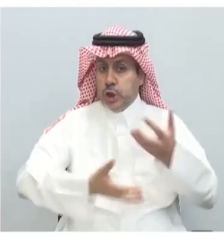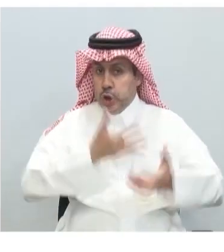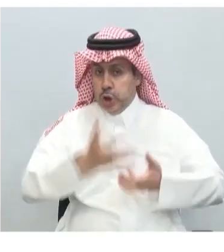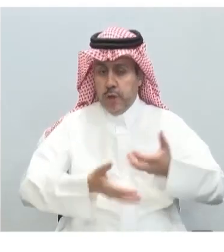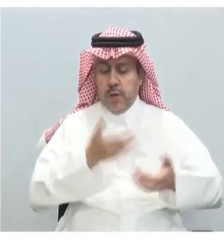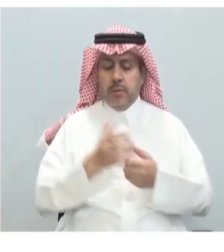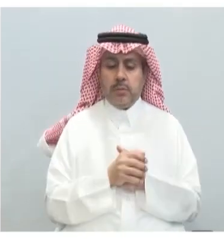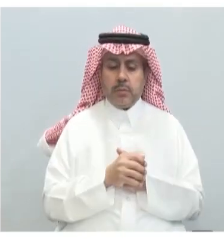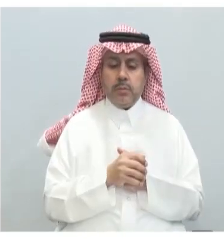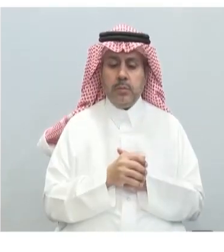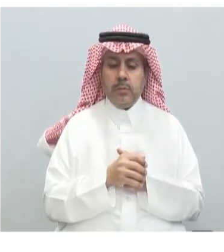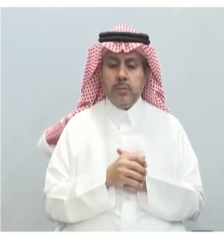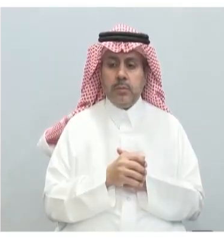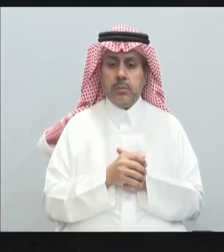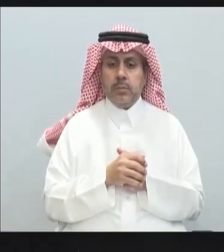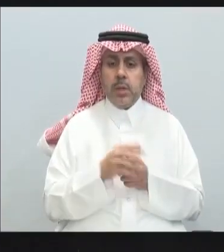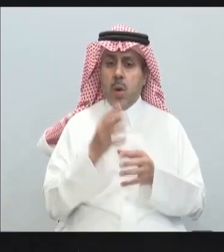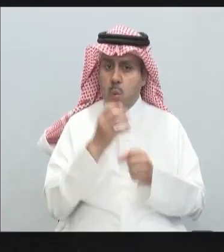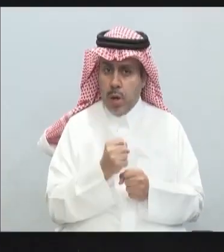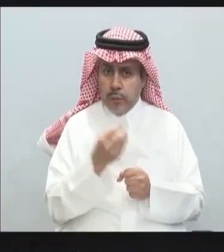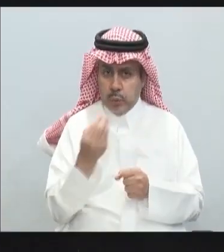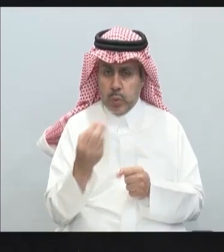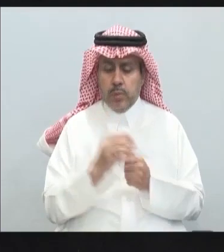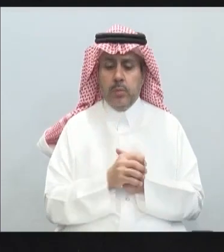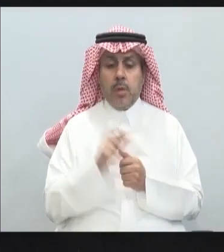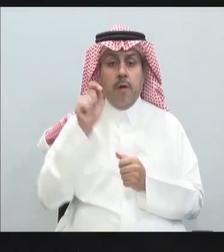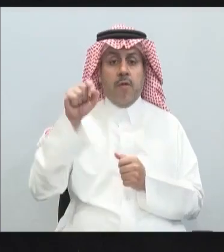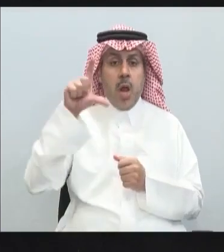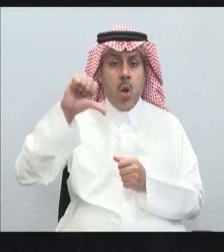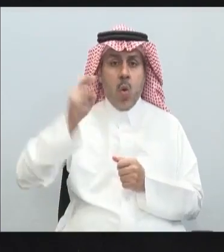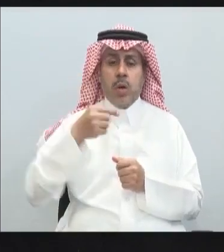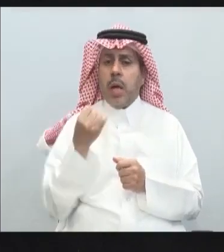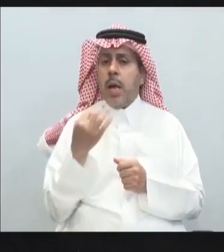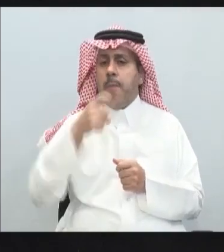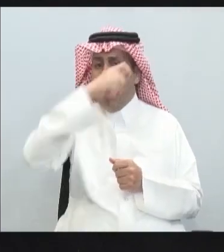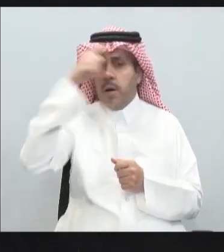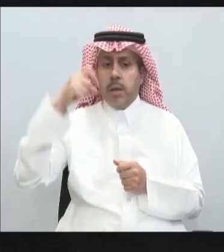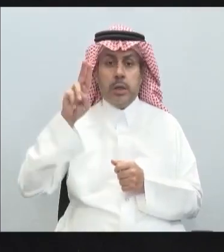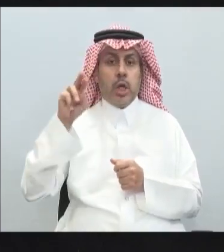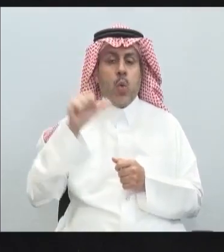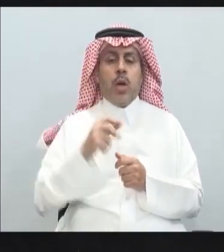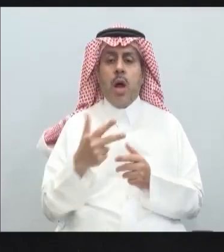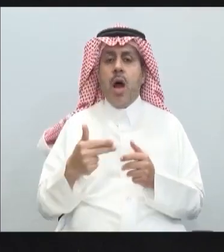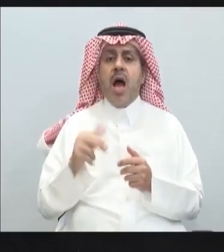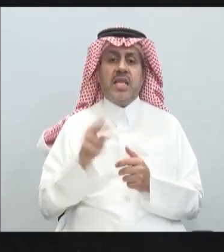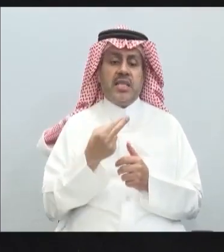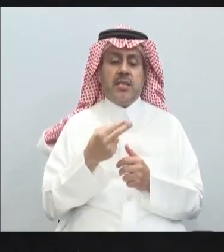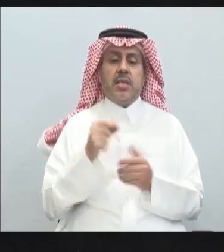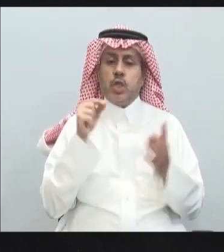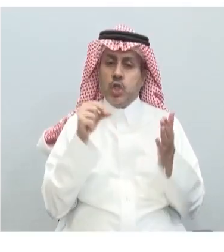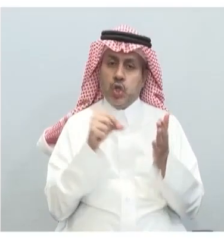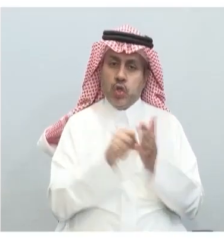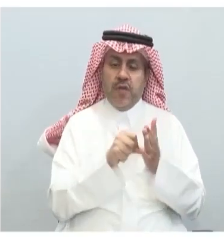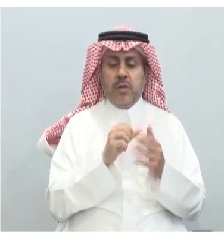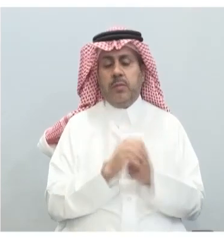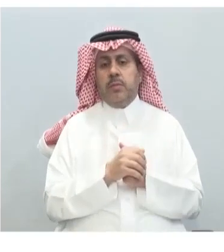للمتفاعلات نقف قليلا هنا الفلور كم حراره التكوين القياسيه له بحاله الغازيه صفر احسنتم